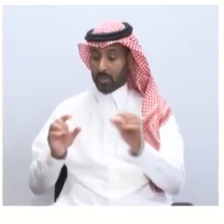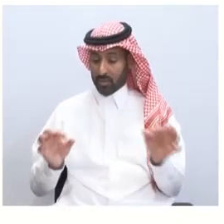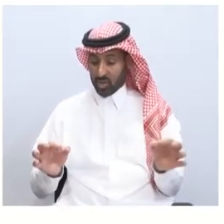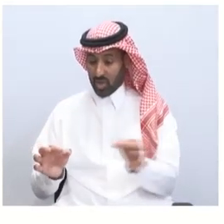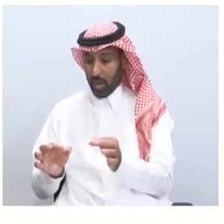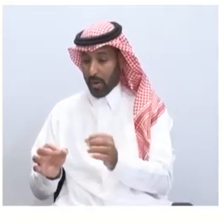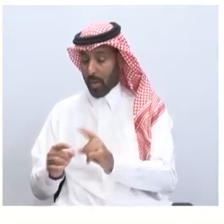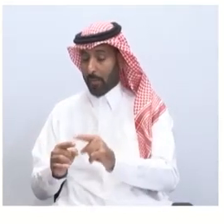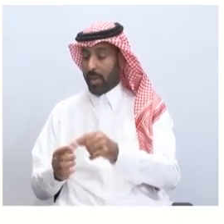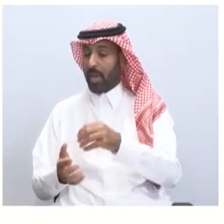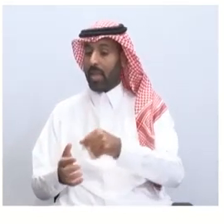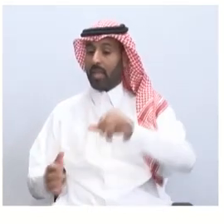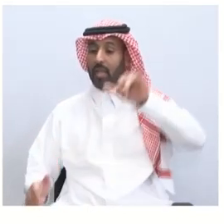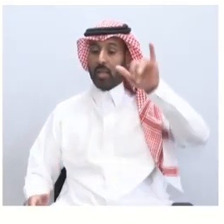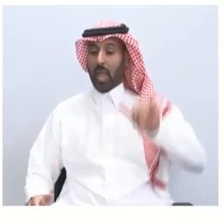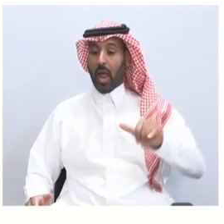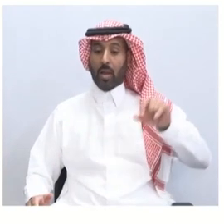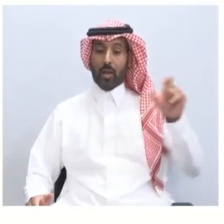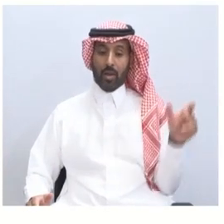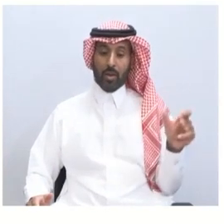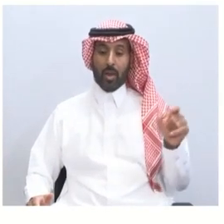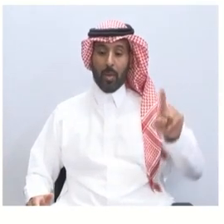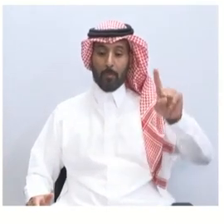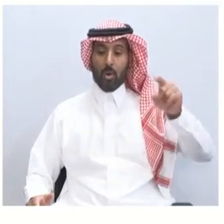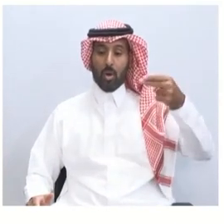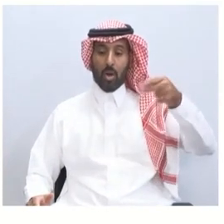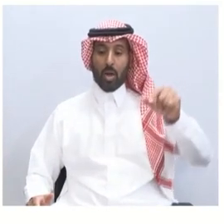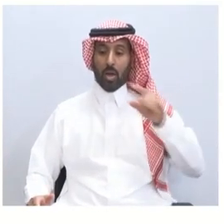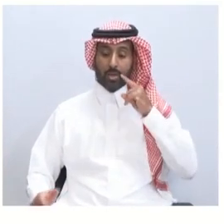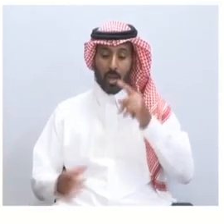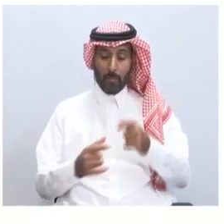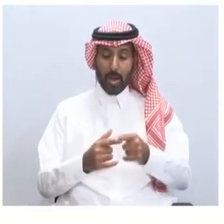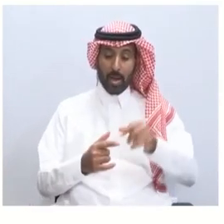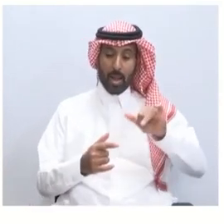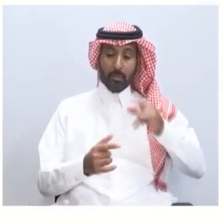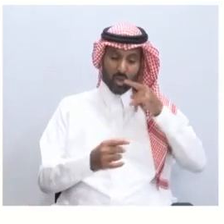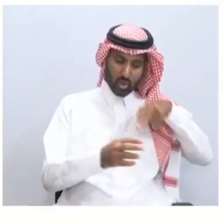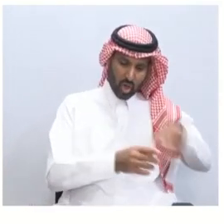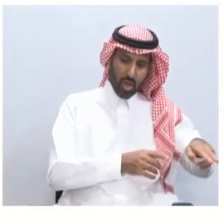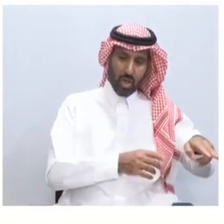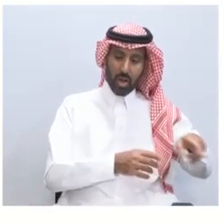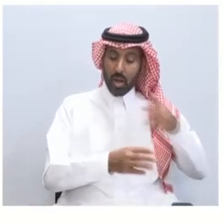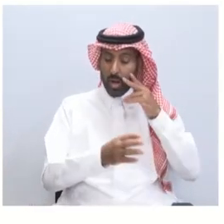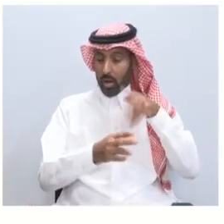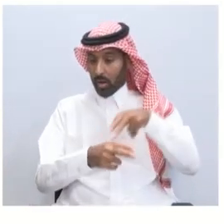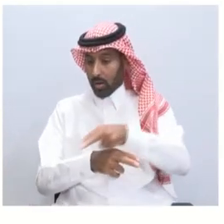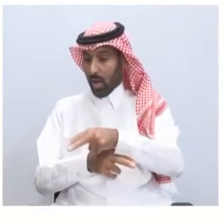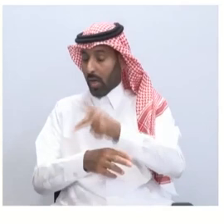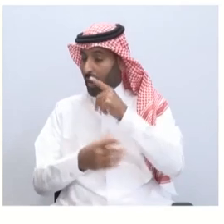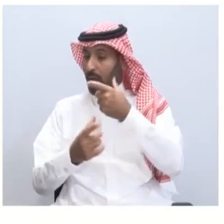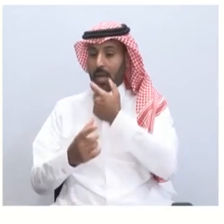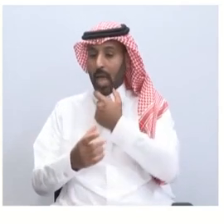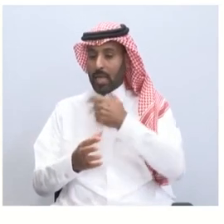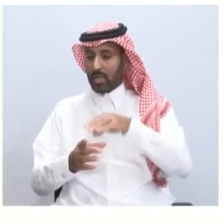ينبع تمكن الامير مشاري من الفرار واتجه الى